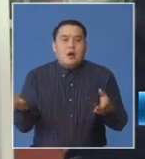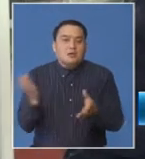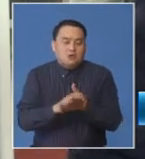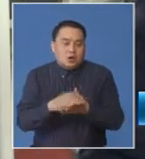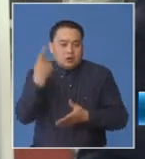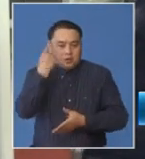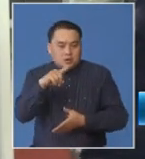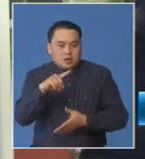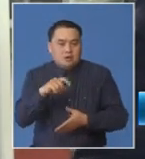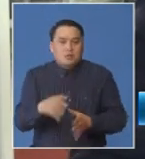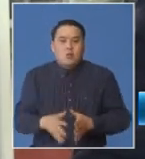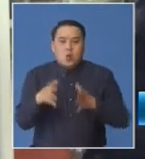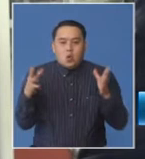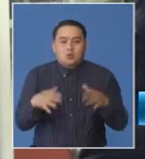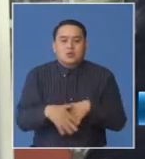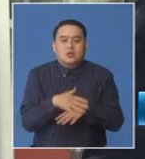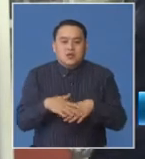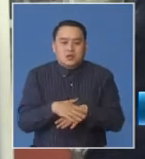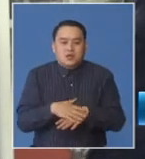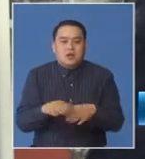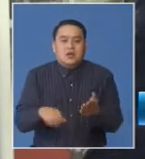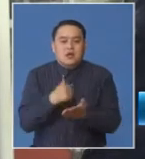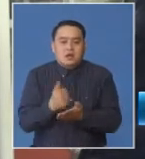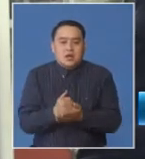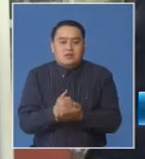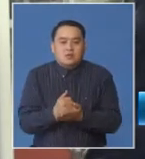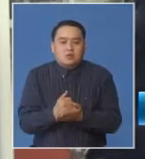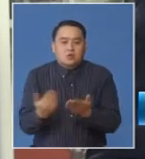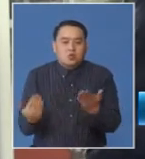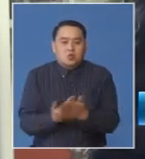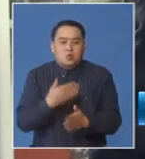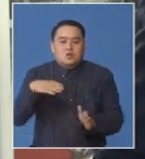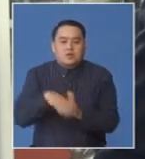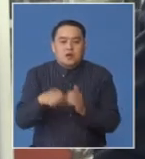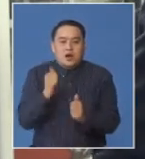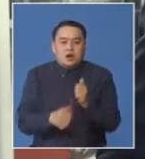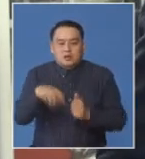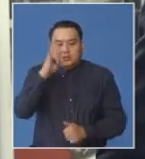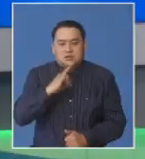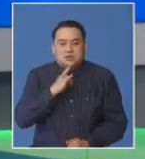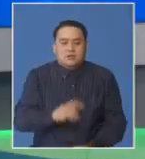инициативами Елбасы как можно больше населения. Главное – донести суть нововведения до каждого казахстанца.